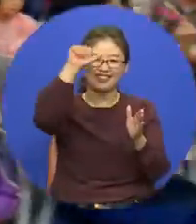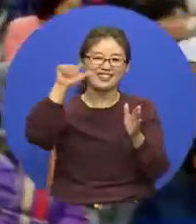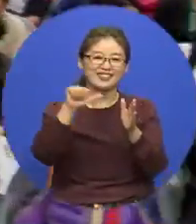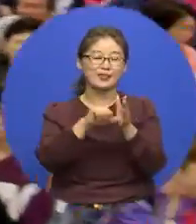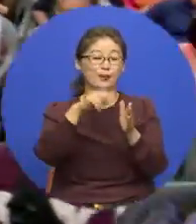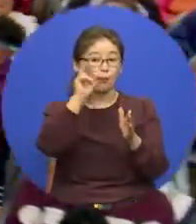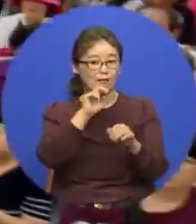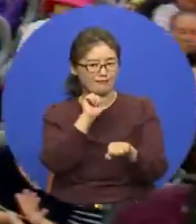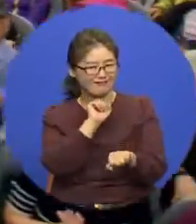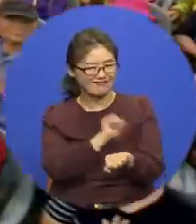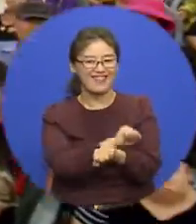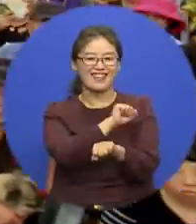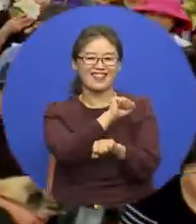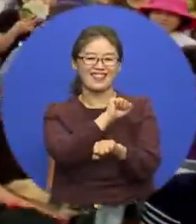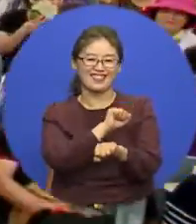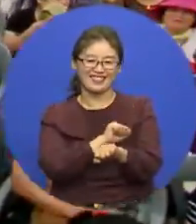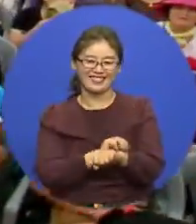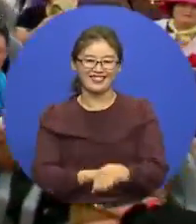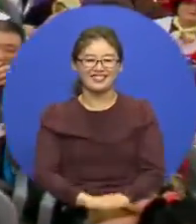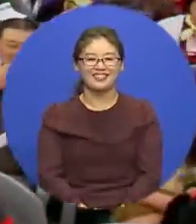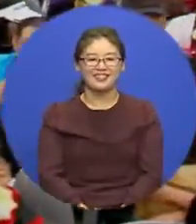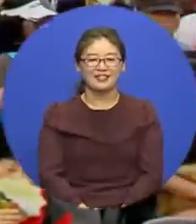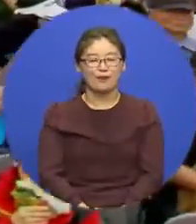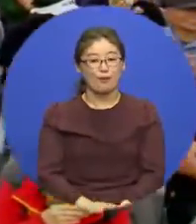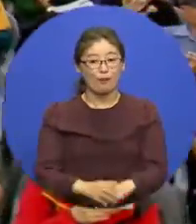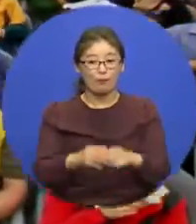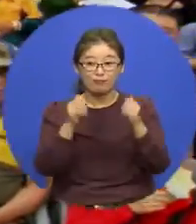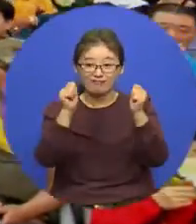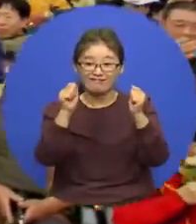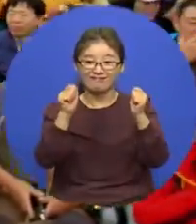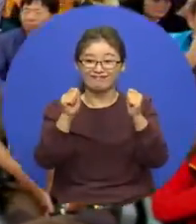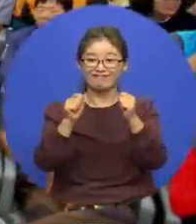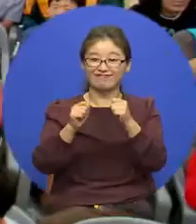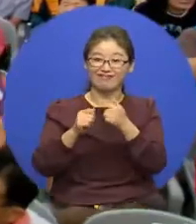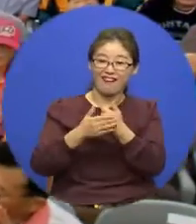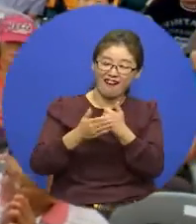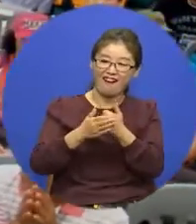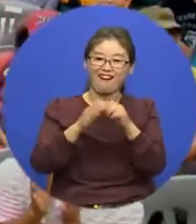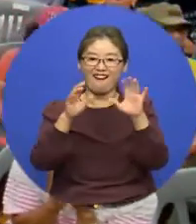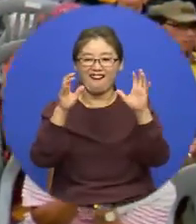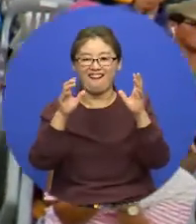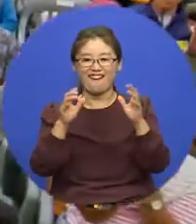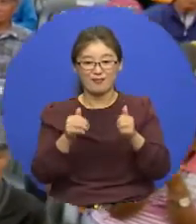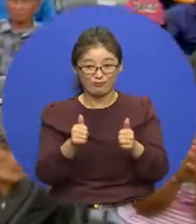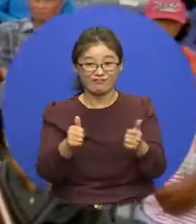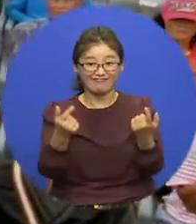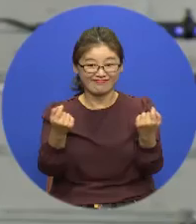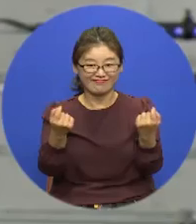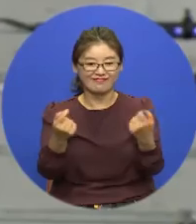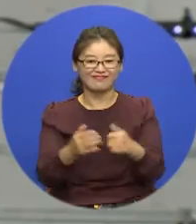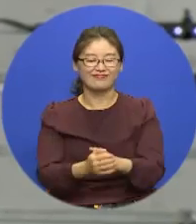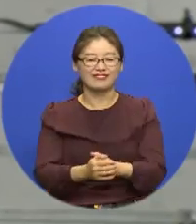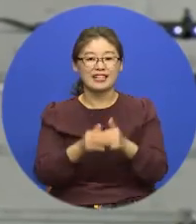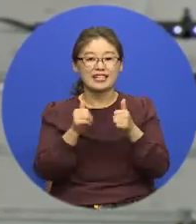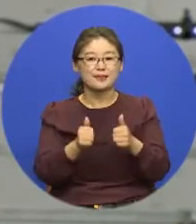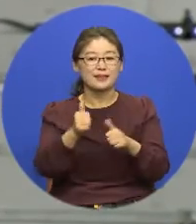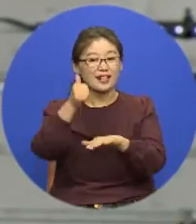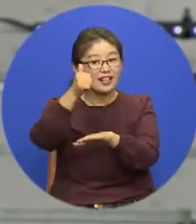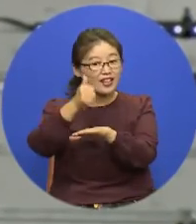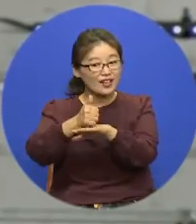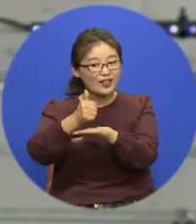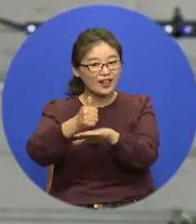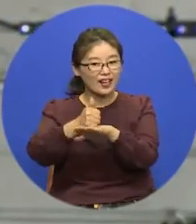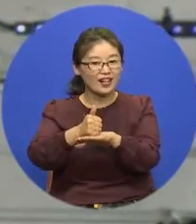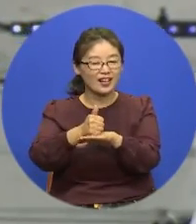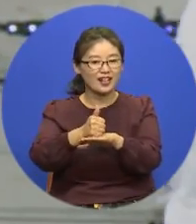노래를 아주 맛깔스럽게 불러주셨고 응원도 아주 신나게 해주셨습니다. 예, 심사 결과가